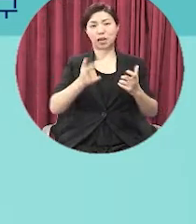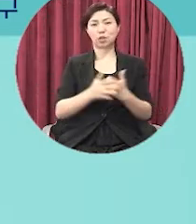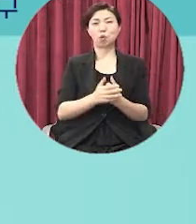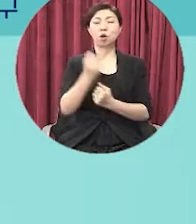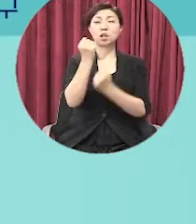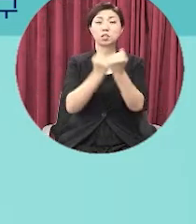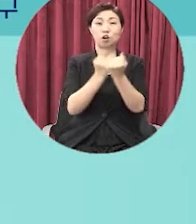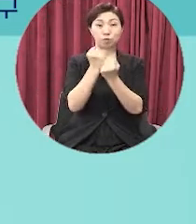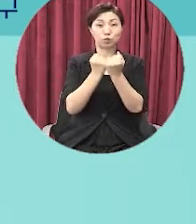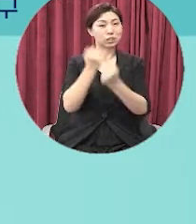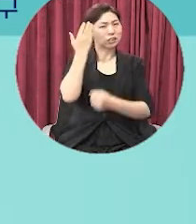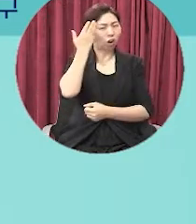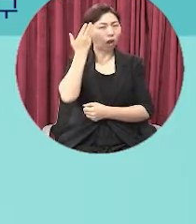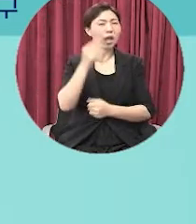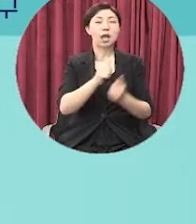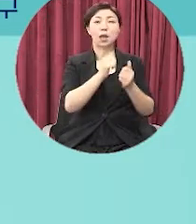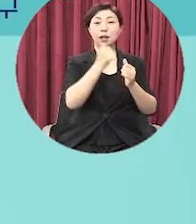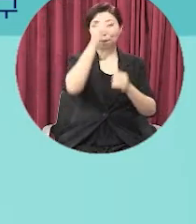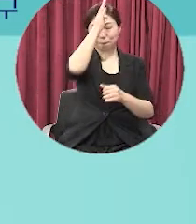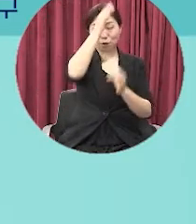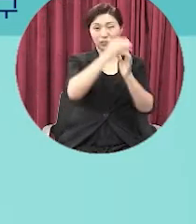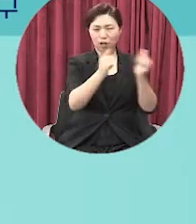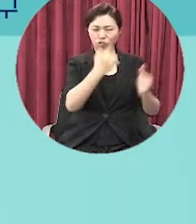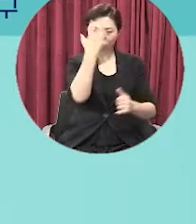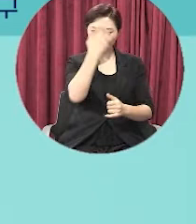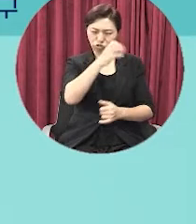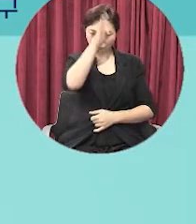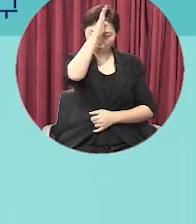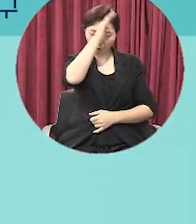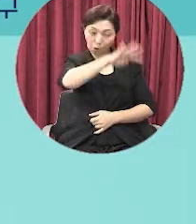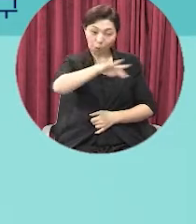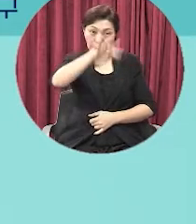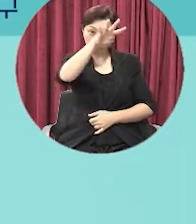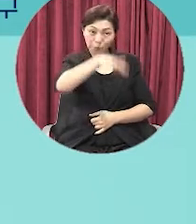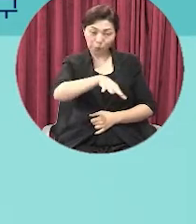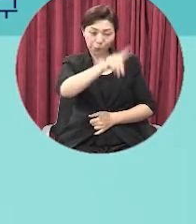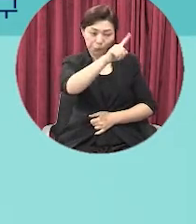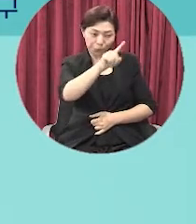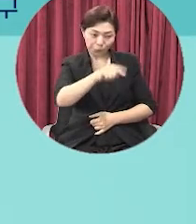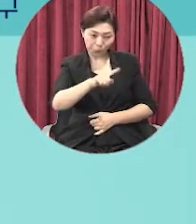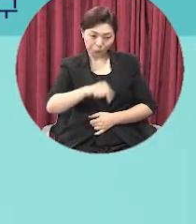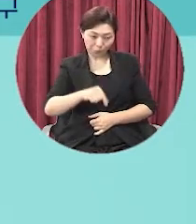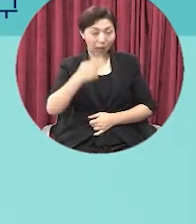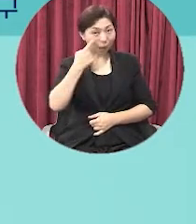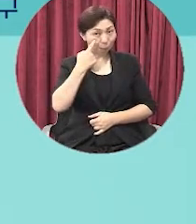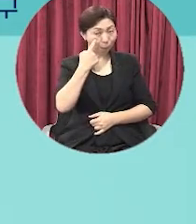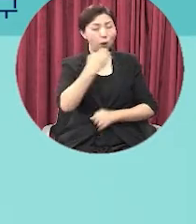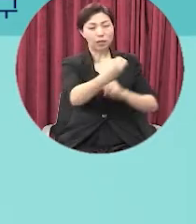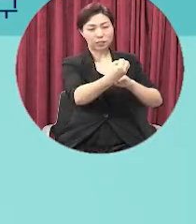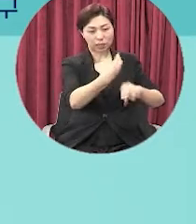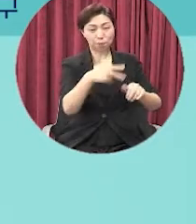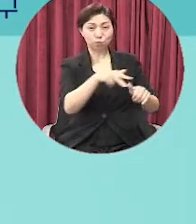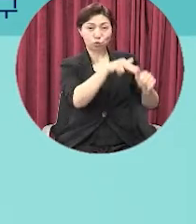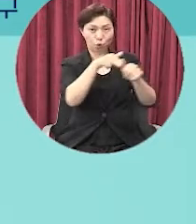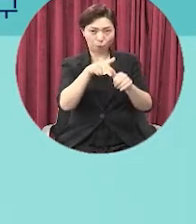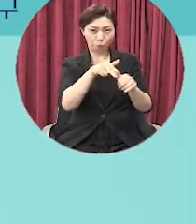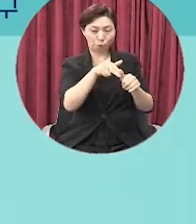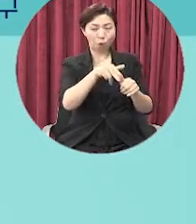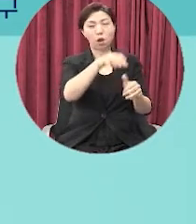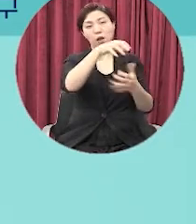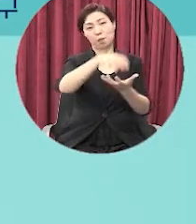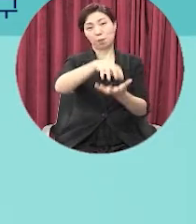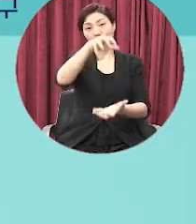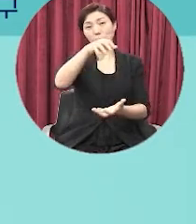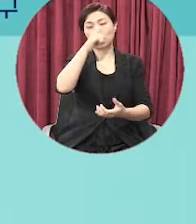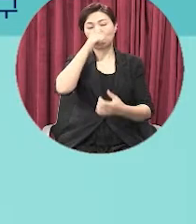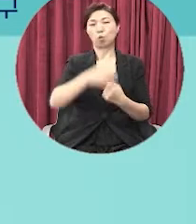흔자 분한테 뭐 우울증 삶은 자가 설문 같은 것을 보내면 그 쪽에서 답을 함으로써 데이터 걷고 또 이것이